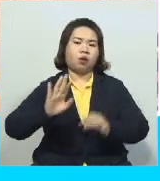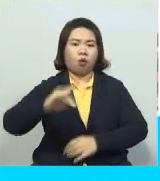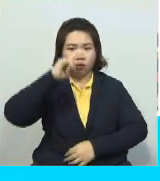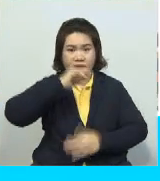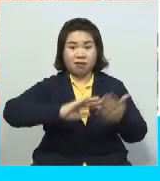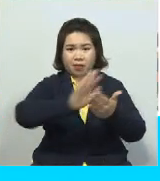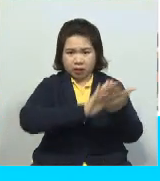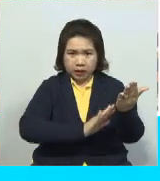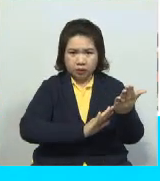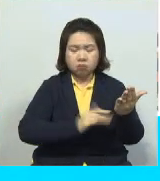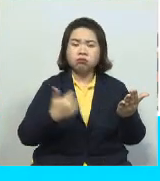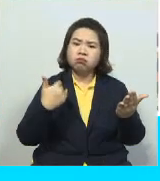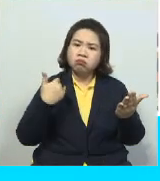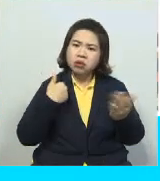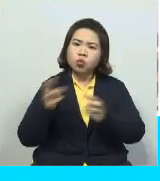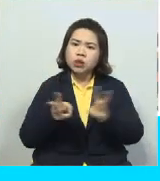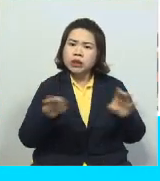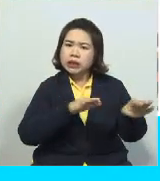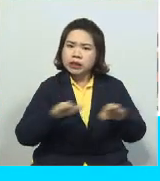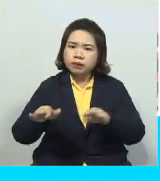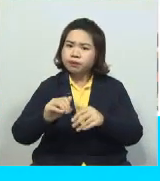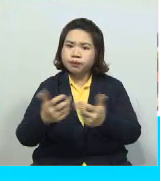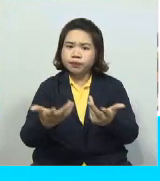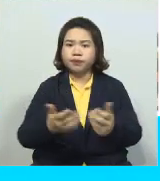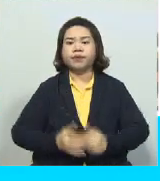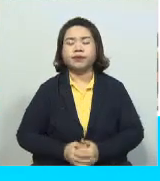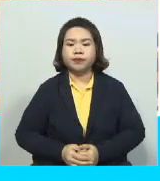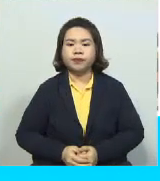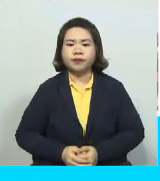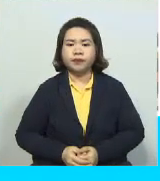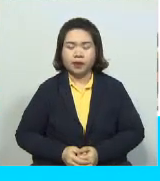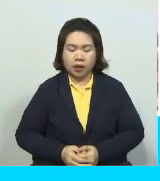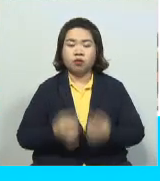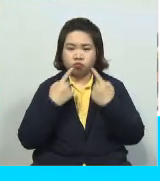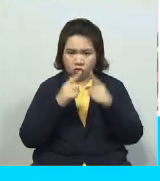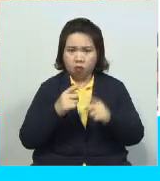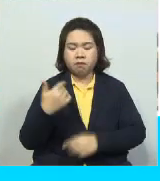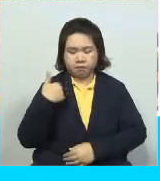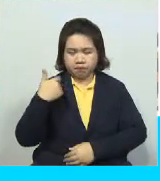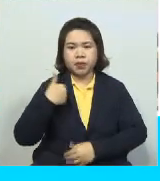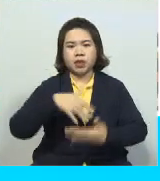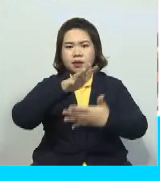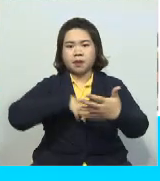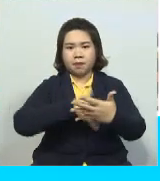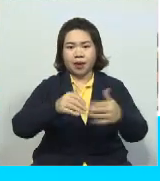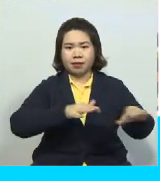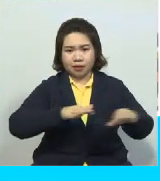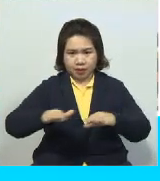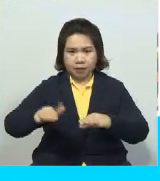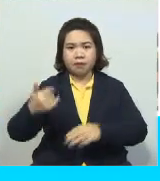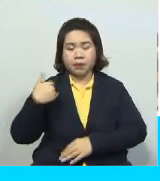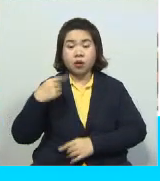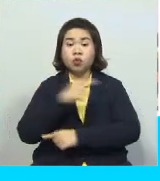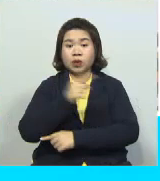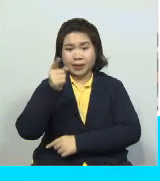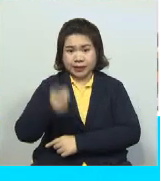ของคนไทยเราจะมีการเตรียมการยังไงอีกครั้งไหมคะ ครับต้องมีการเตรียมการครับเนื่องจากว่าในวันพระราชพิธีจริ